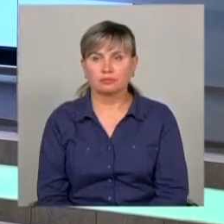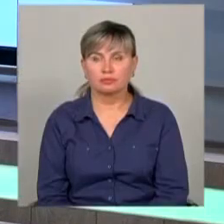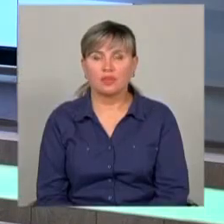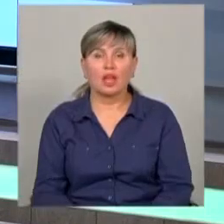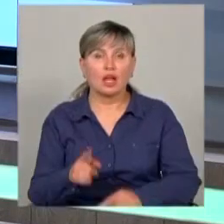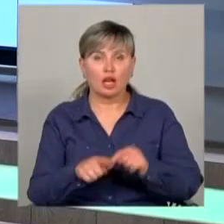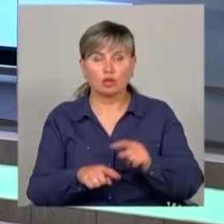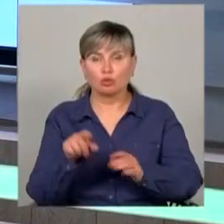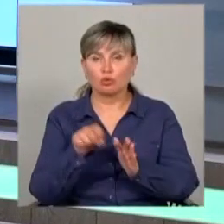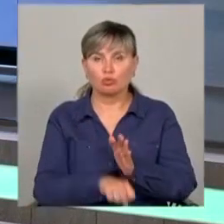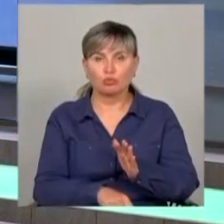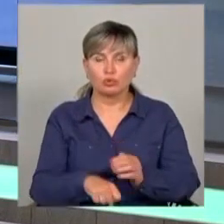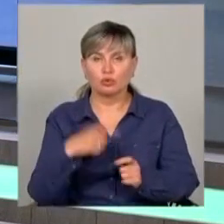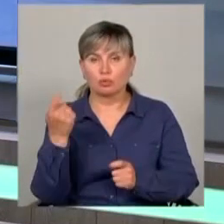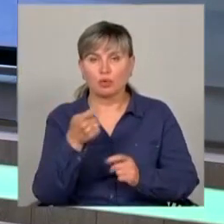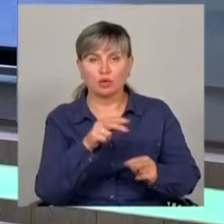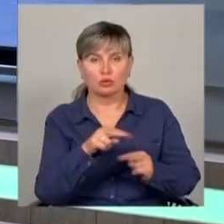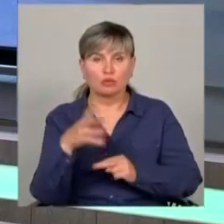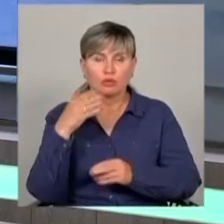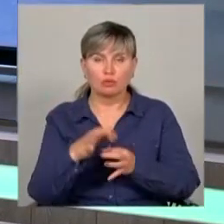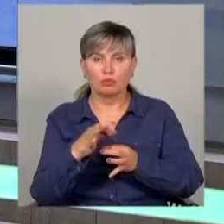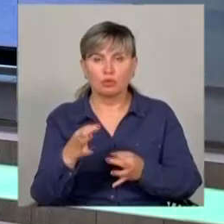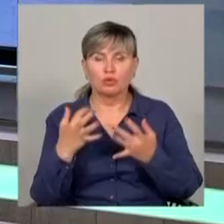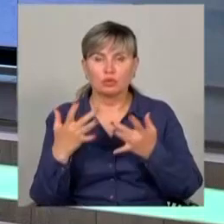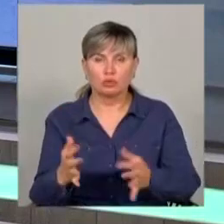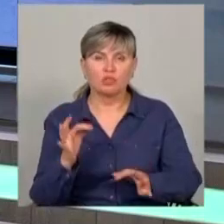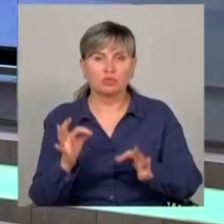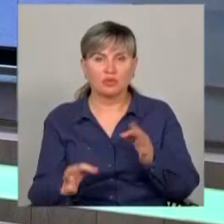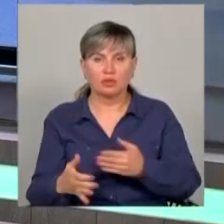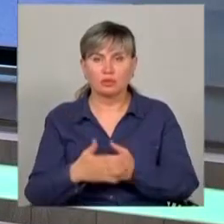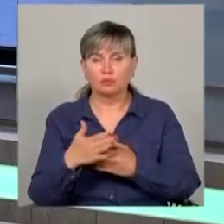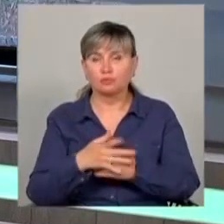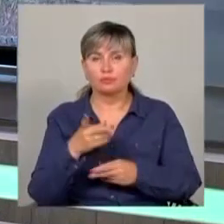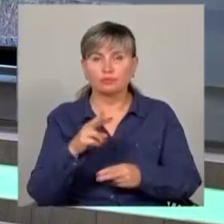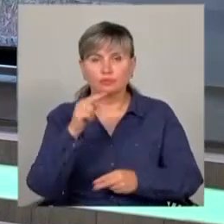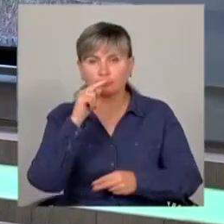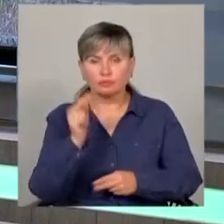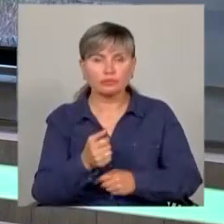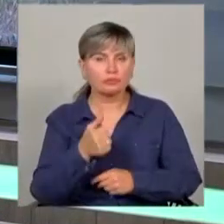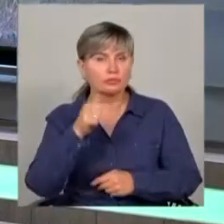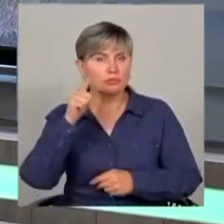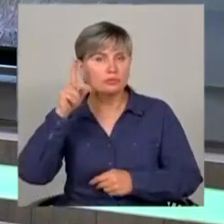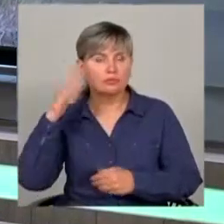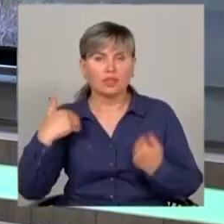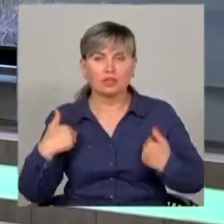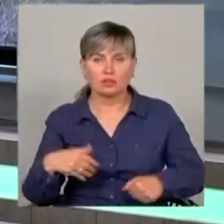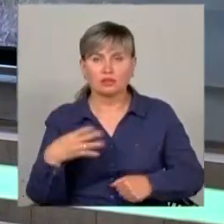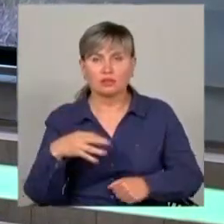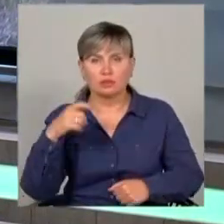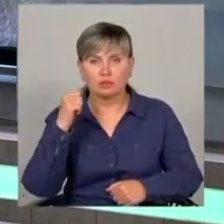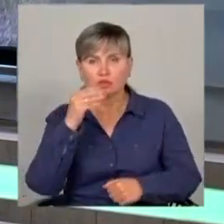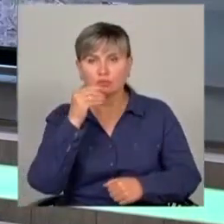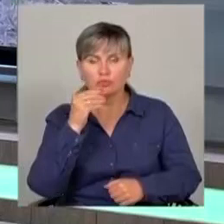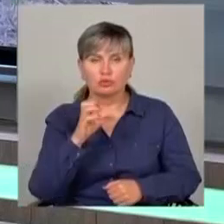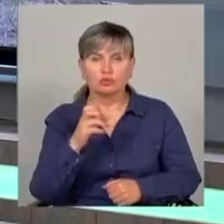Родные убитого пастуха в Алматинской области требуют справедливого наказания для виновных. Несколько дней назад тело 40-летнего мужчины